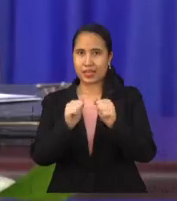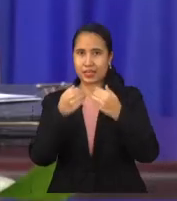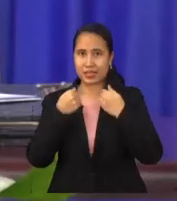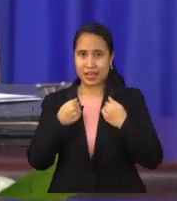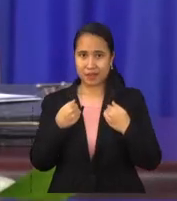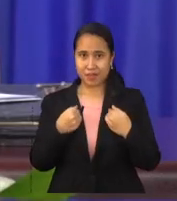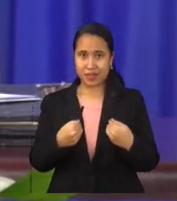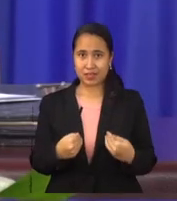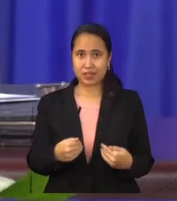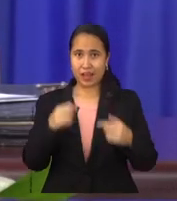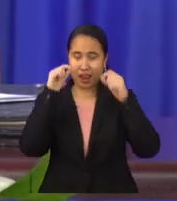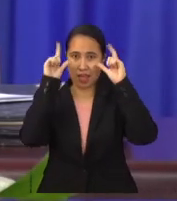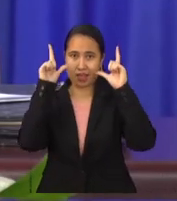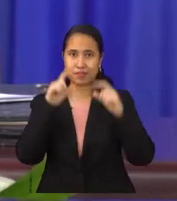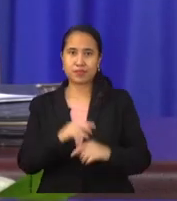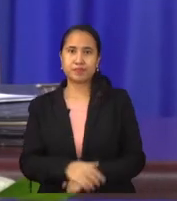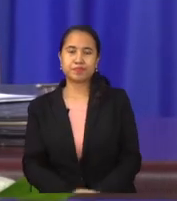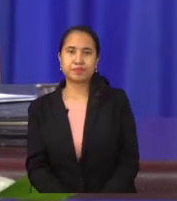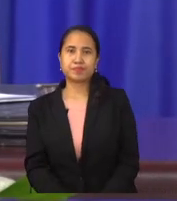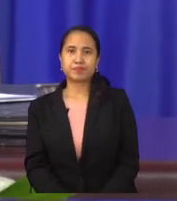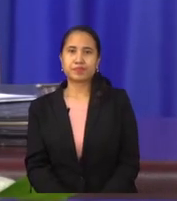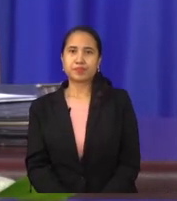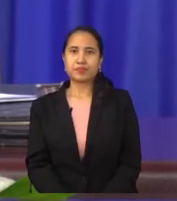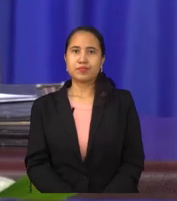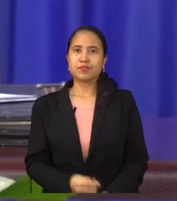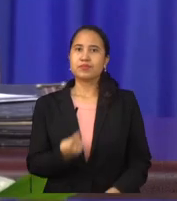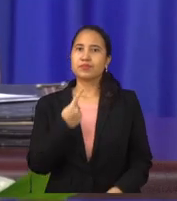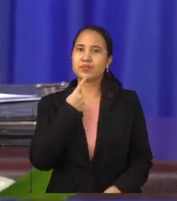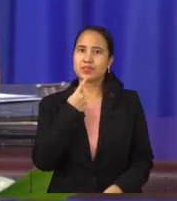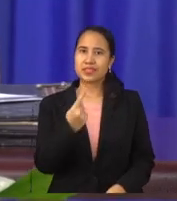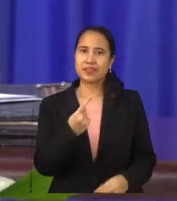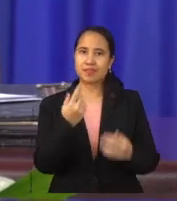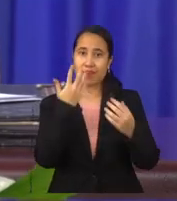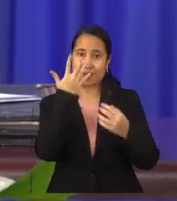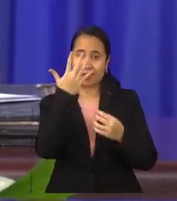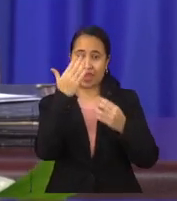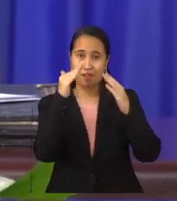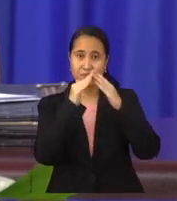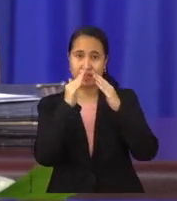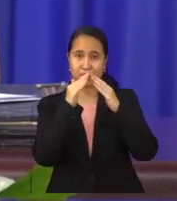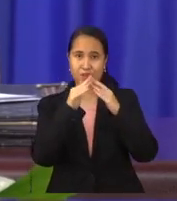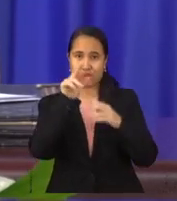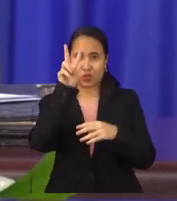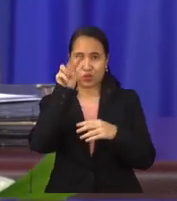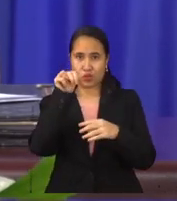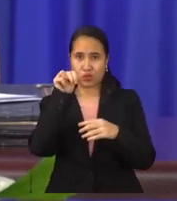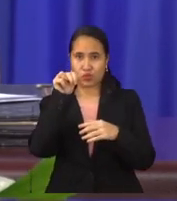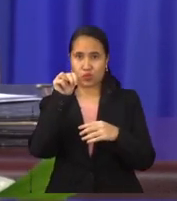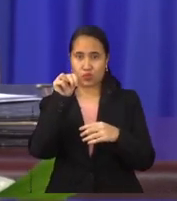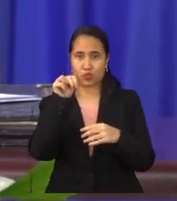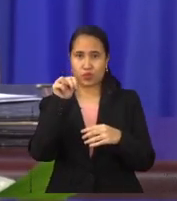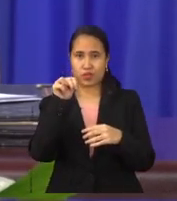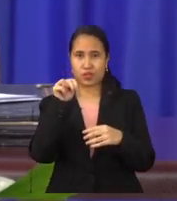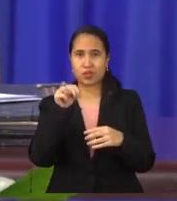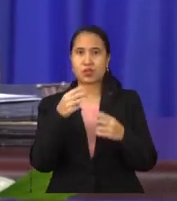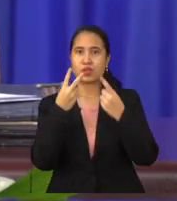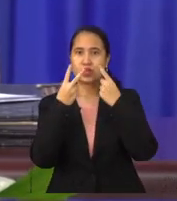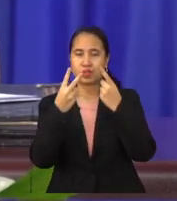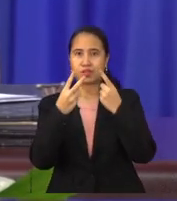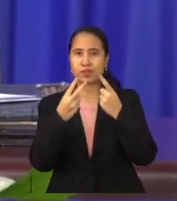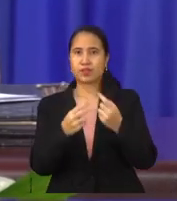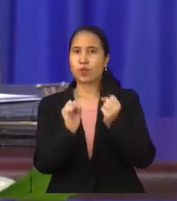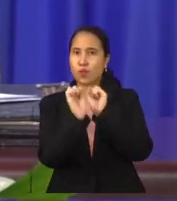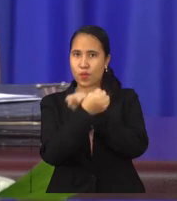het hierboven gestelde, kan er vanuit de wet van 5 april 2012, houdende wijziging van de